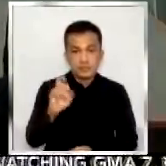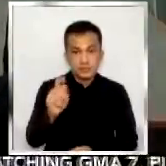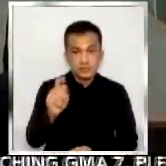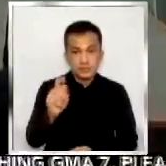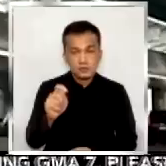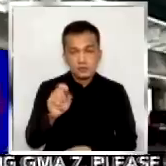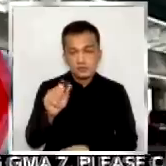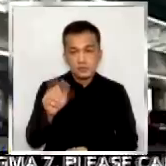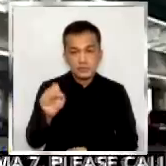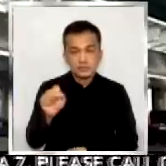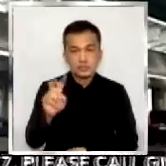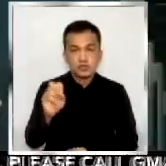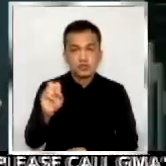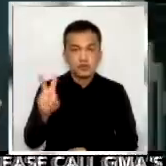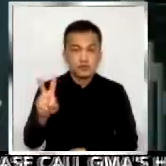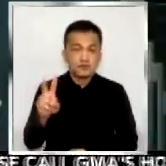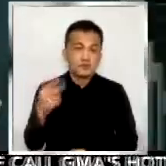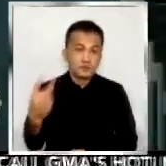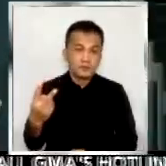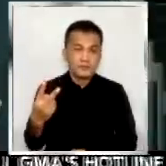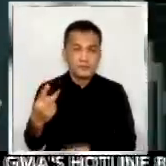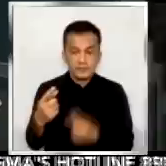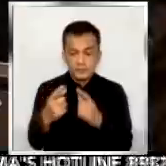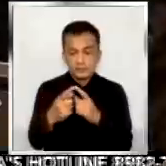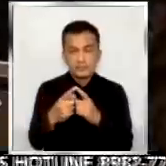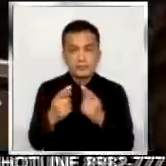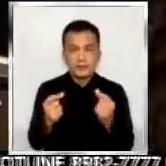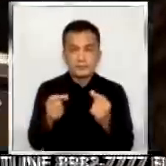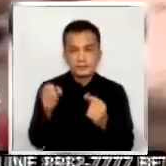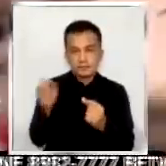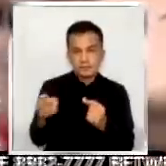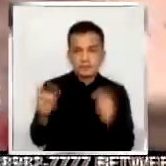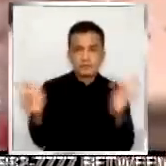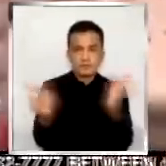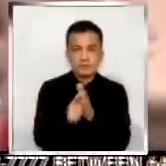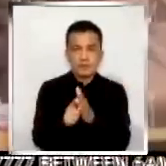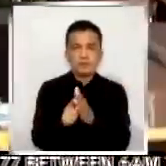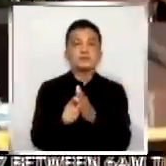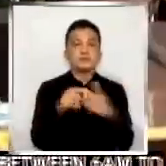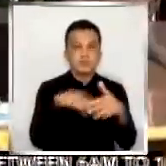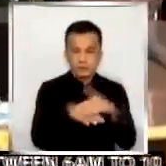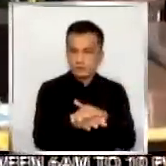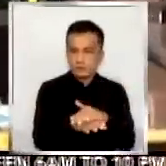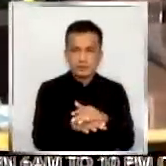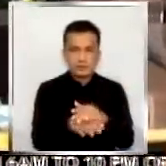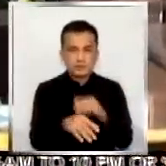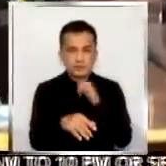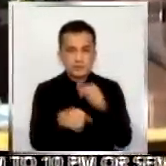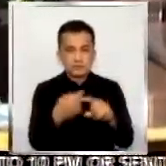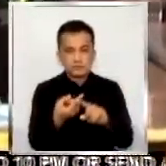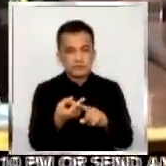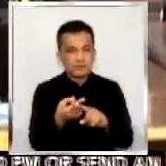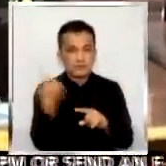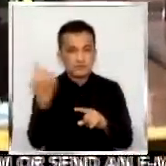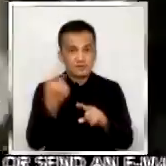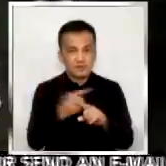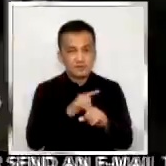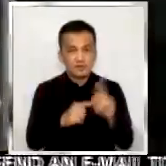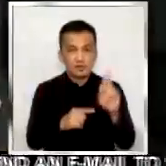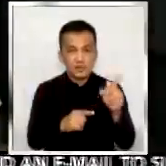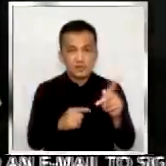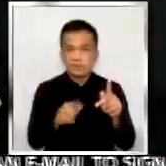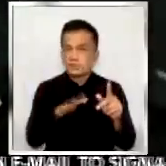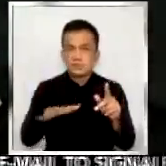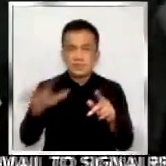Ang Japan, nagpatupad na ng ban sa pagpasok, hindi lang ng mga mula sa United Kingdom, kundi sa lahat ng non-Japanese